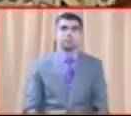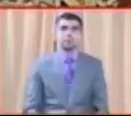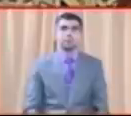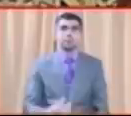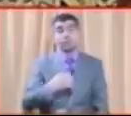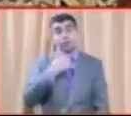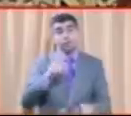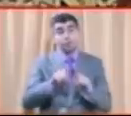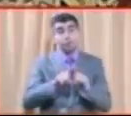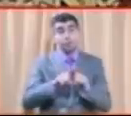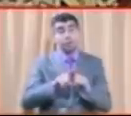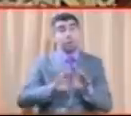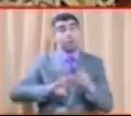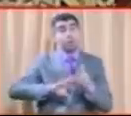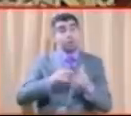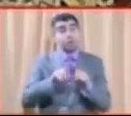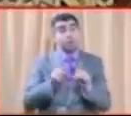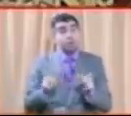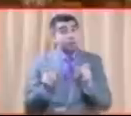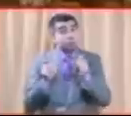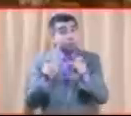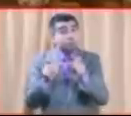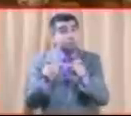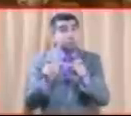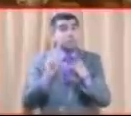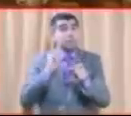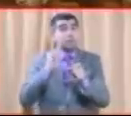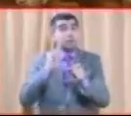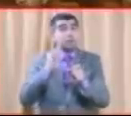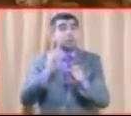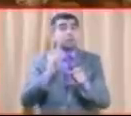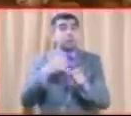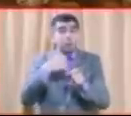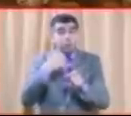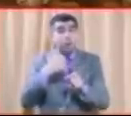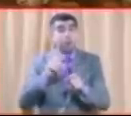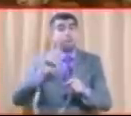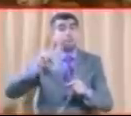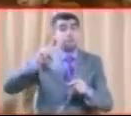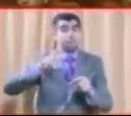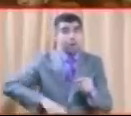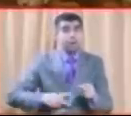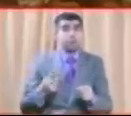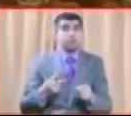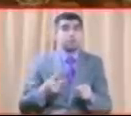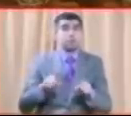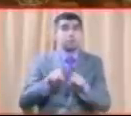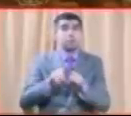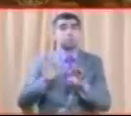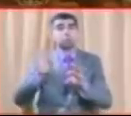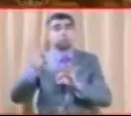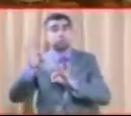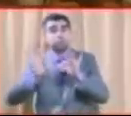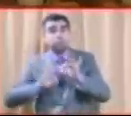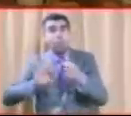تحديث البعض عن التحكم في القطاعات كيعكس يعني حقيقة كيف يتعاطى هذا البعض مع المسؤوليات ومع التدبير